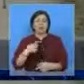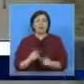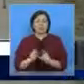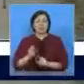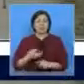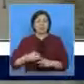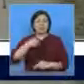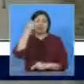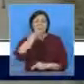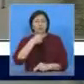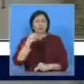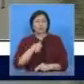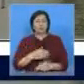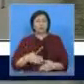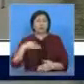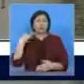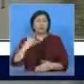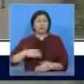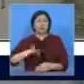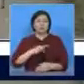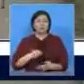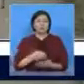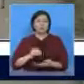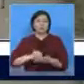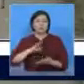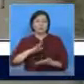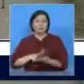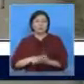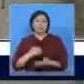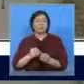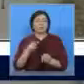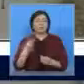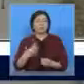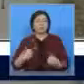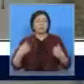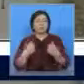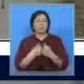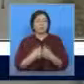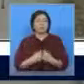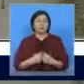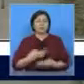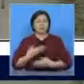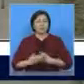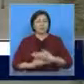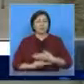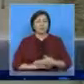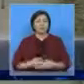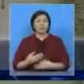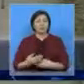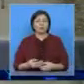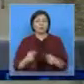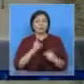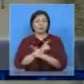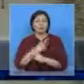начала текущего года на территории Актюбинской области зарегистрировано 12 ДТП на пешеходных переходах.